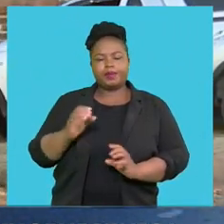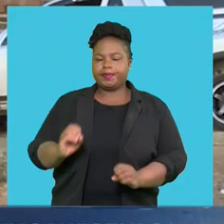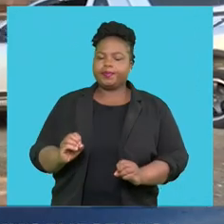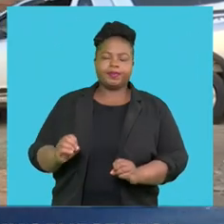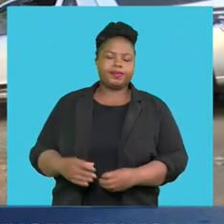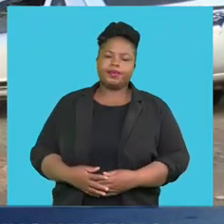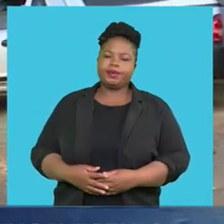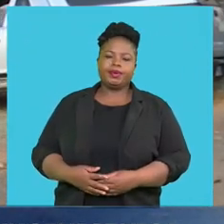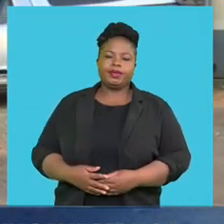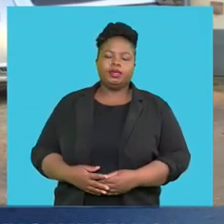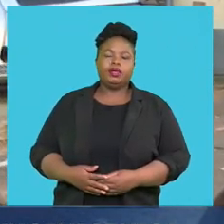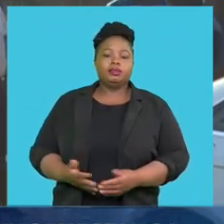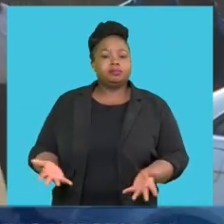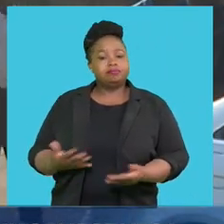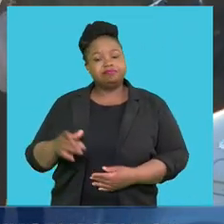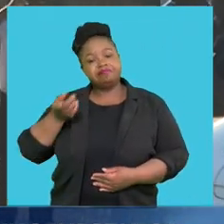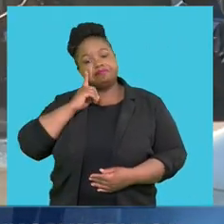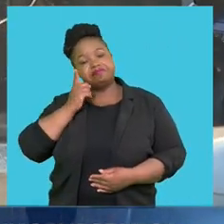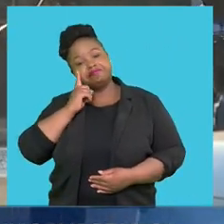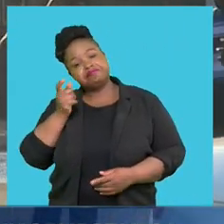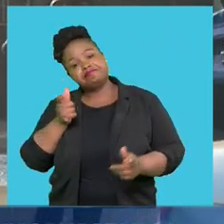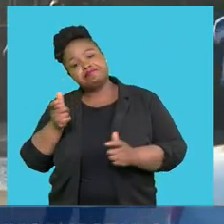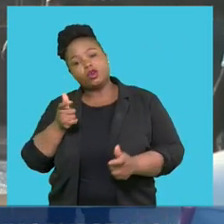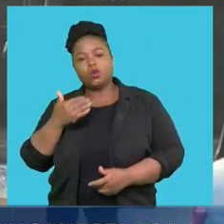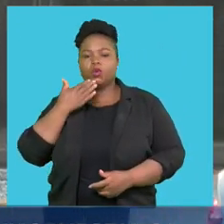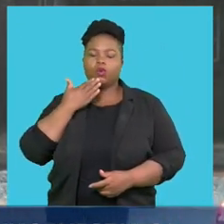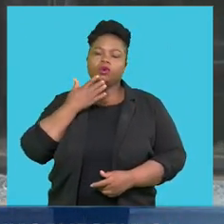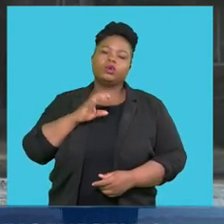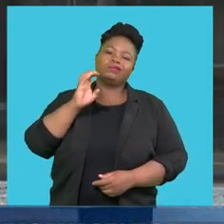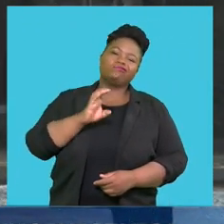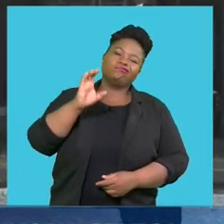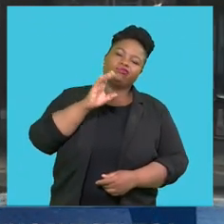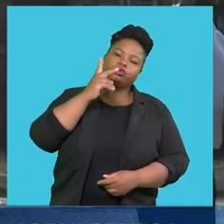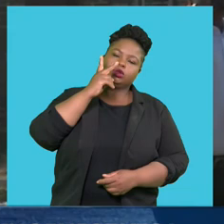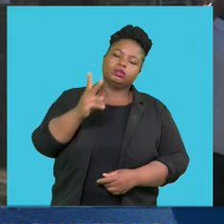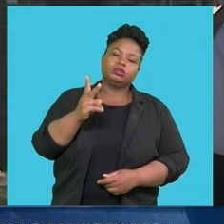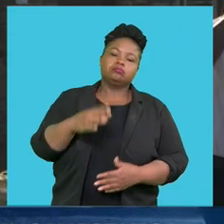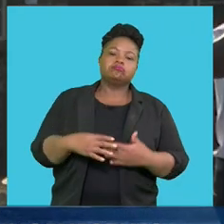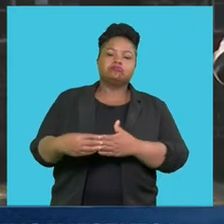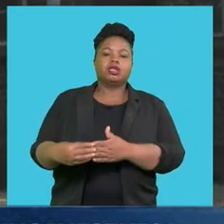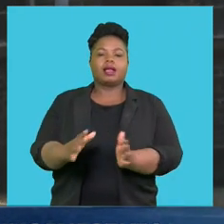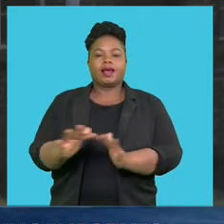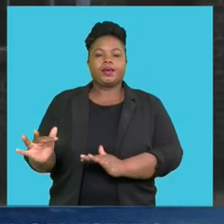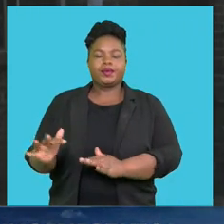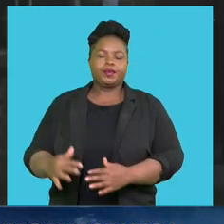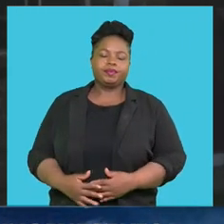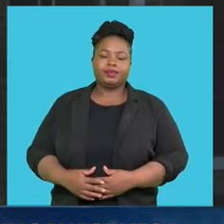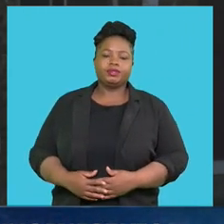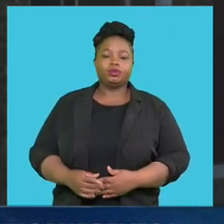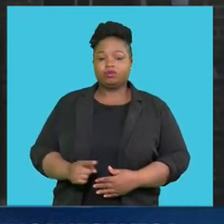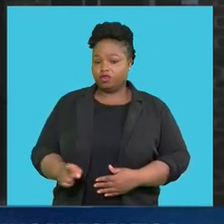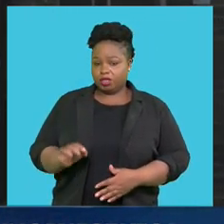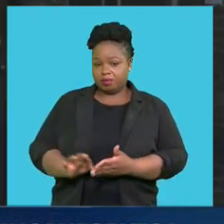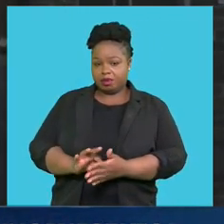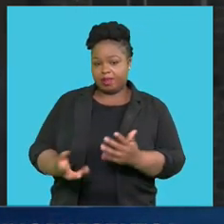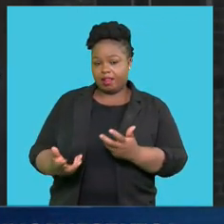ukuthi sizobona ukubana bazophatha sesiyoqala ukubuka lapho ukuthi basisa kule direction abavoti